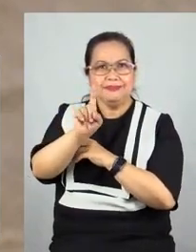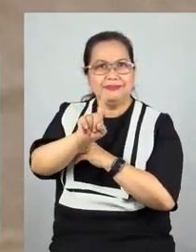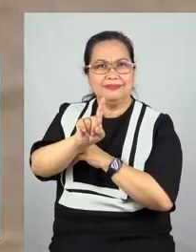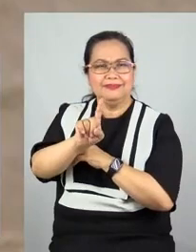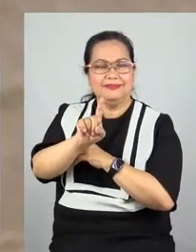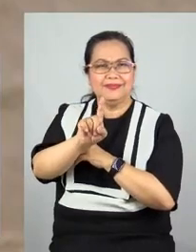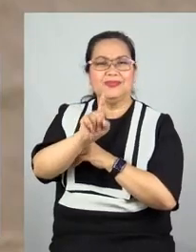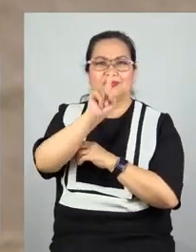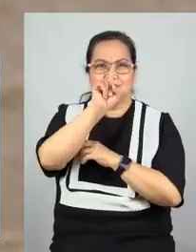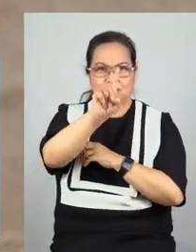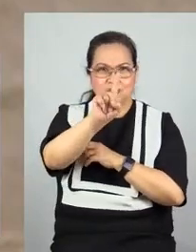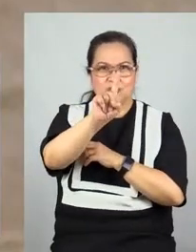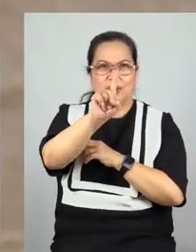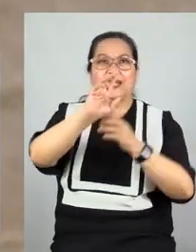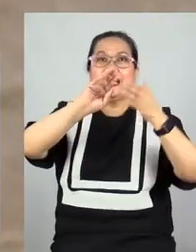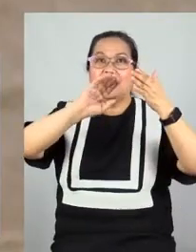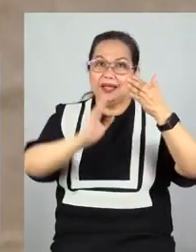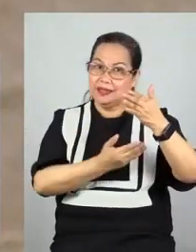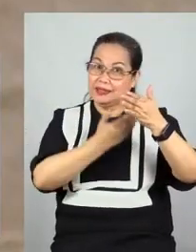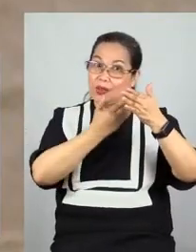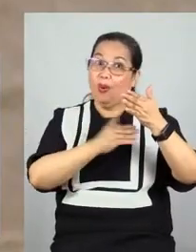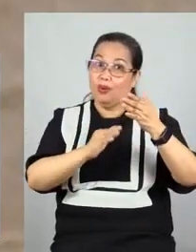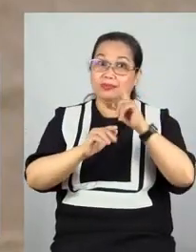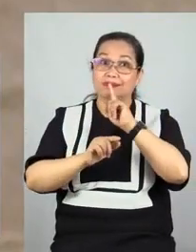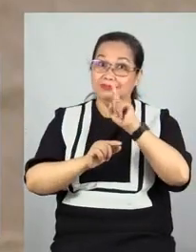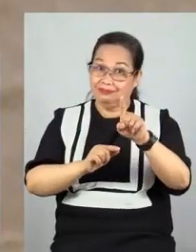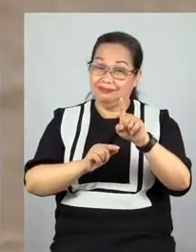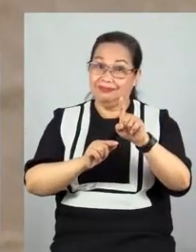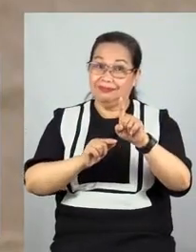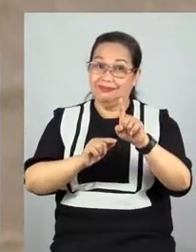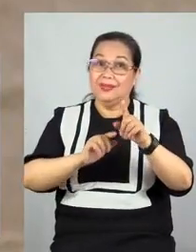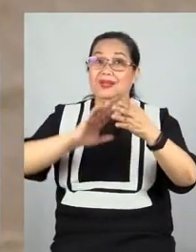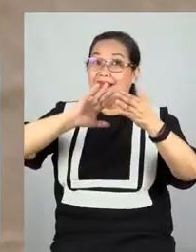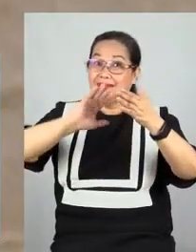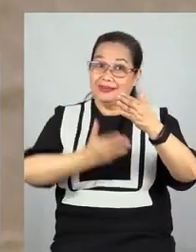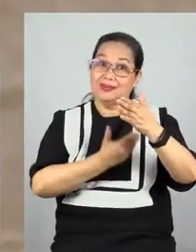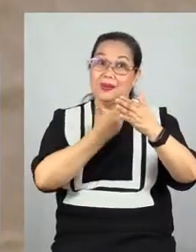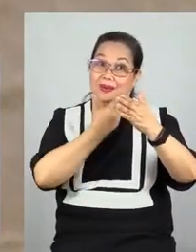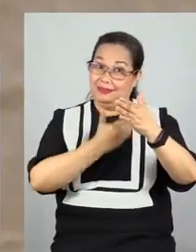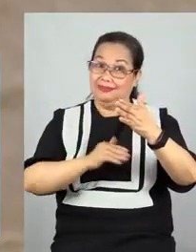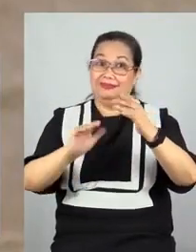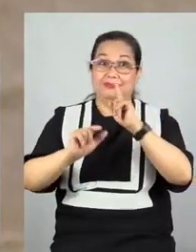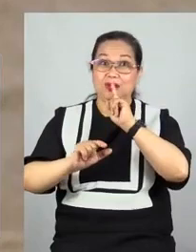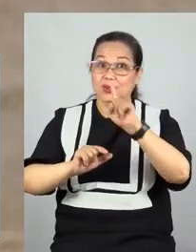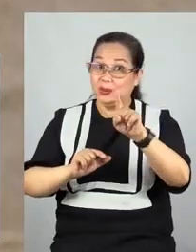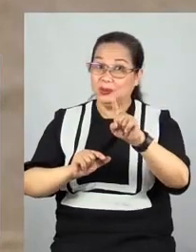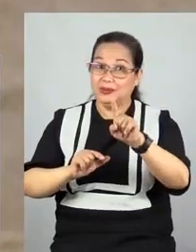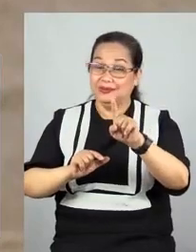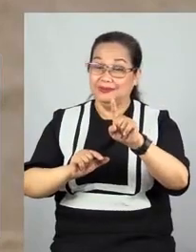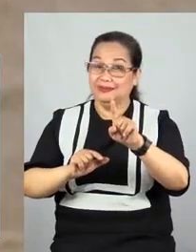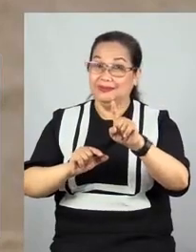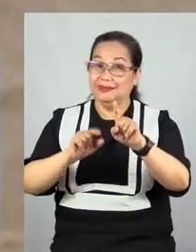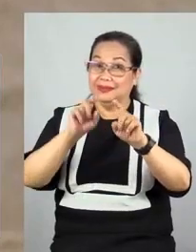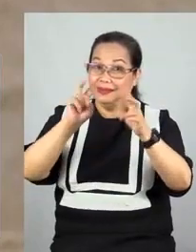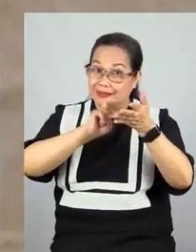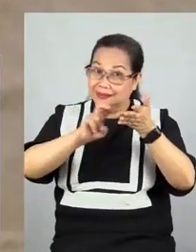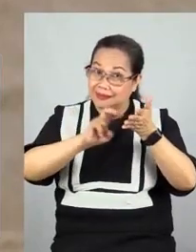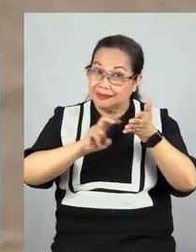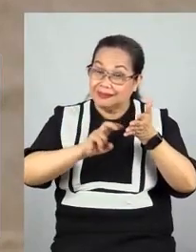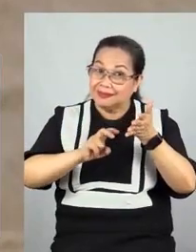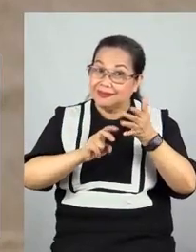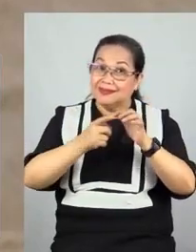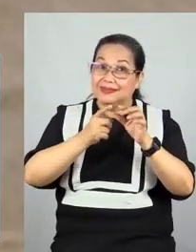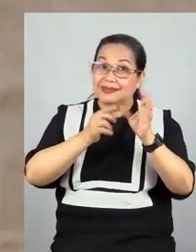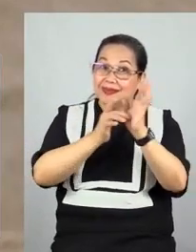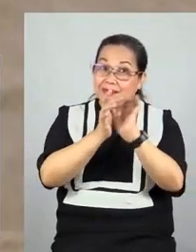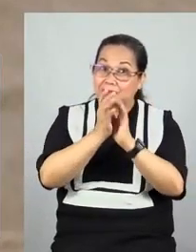isang himno. Isa siyang himno. Yun ang